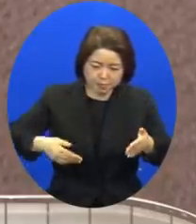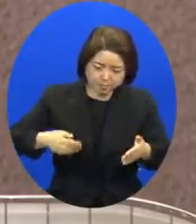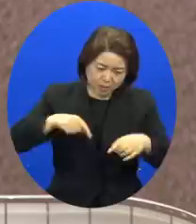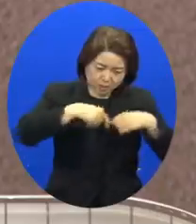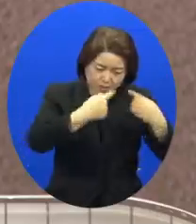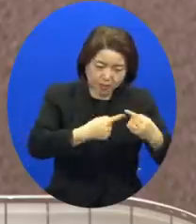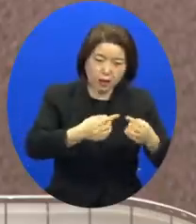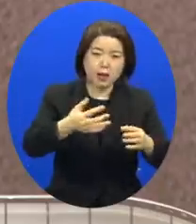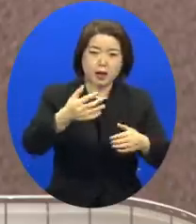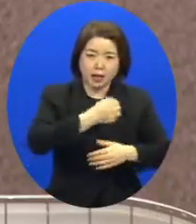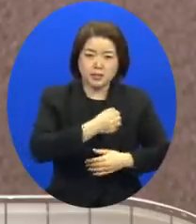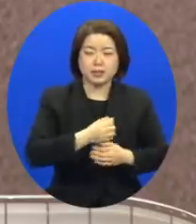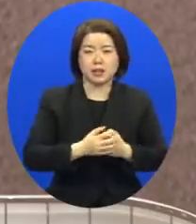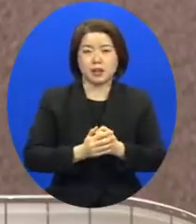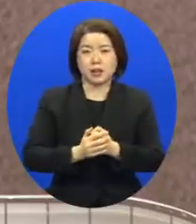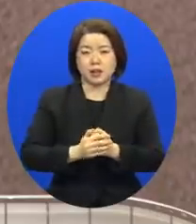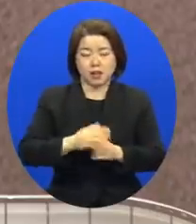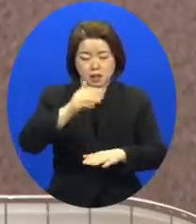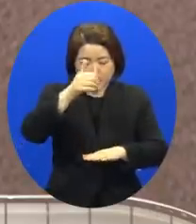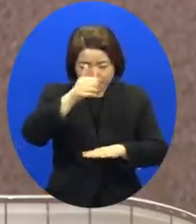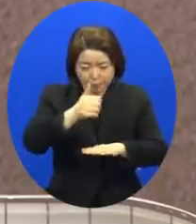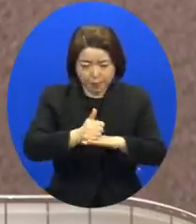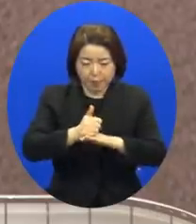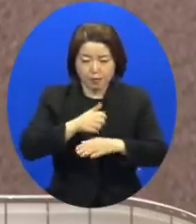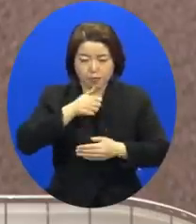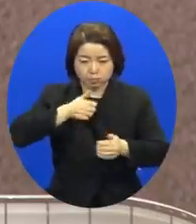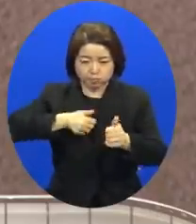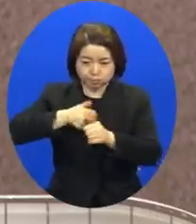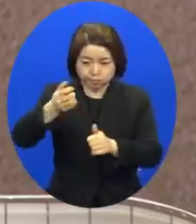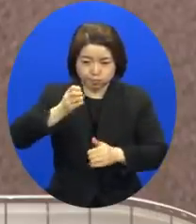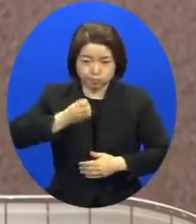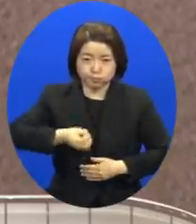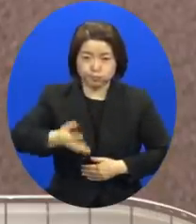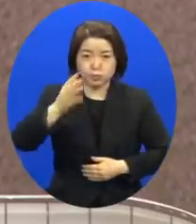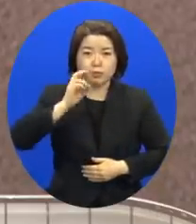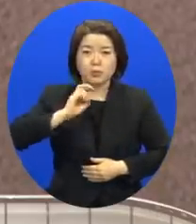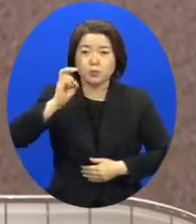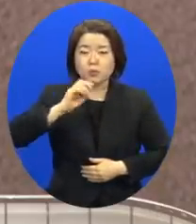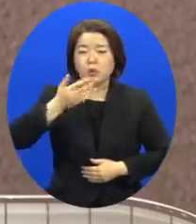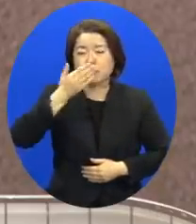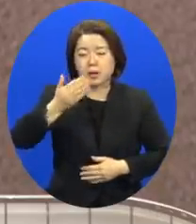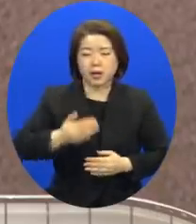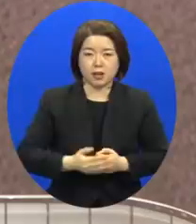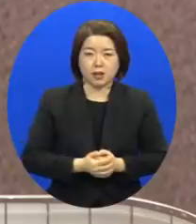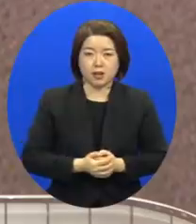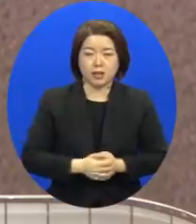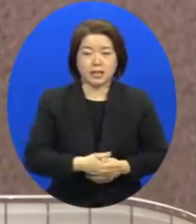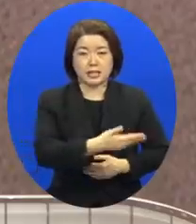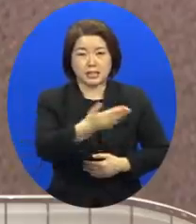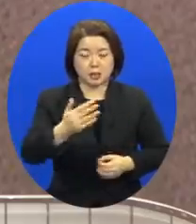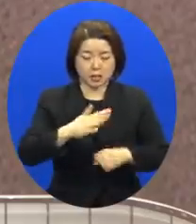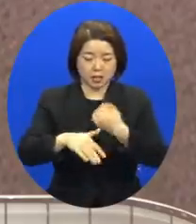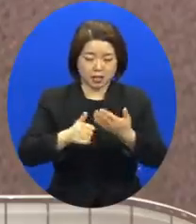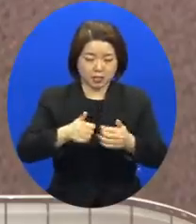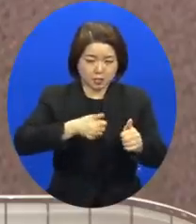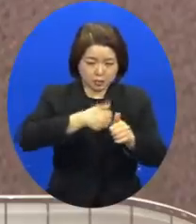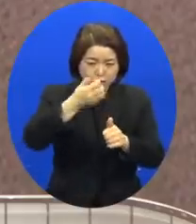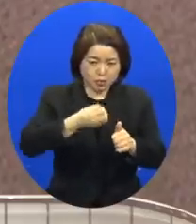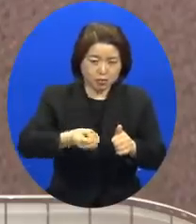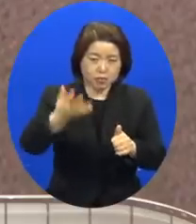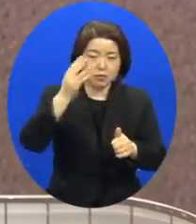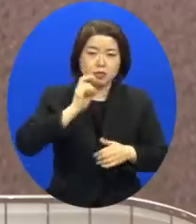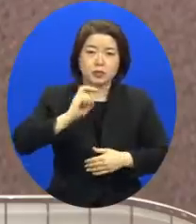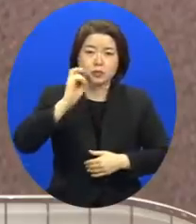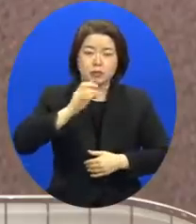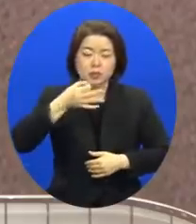비로소 속 승리의 노래를 부르게 될 하나님은 여러분을 승리의 노래를 부르게 하십니다